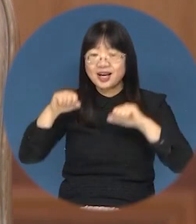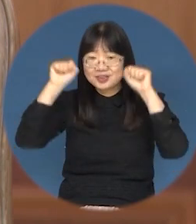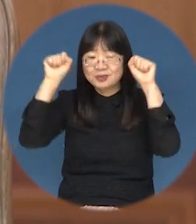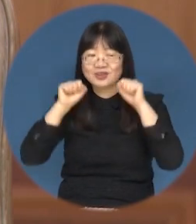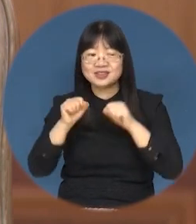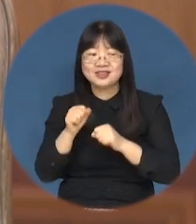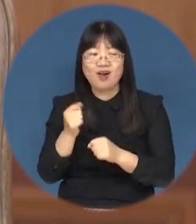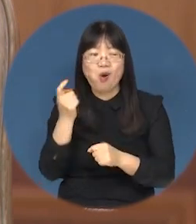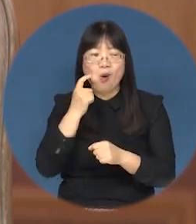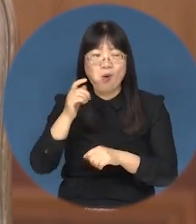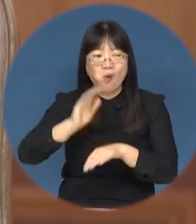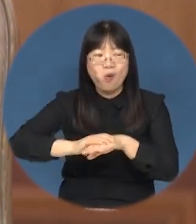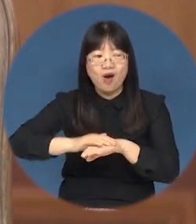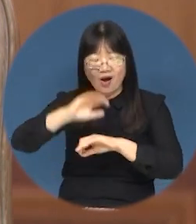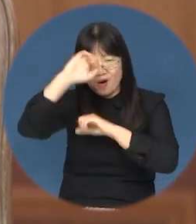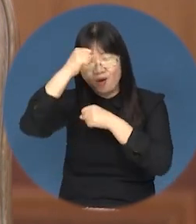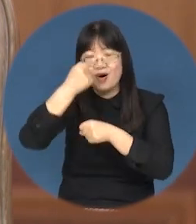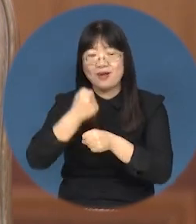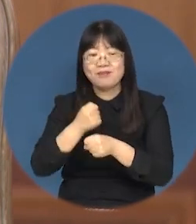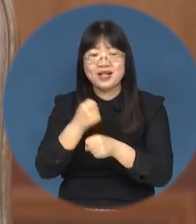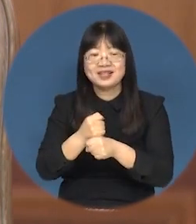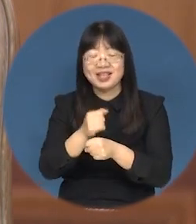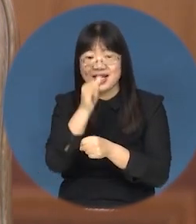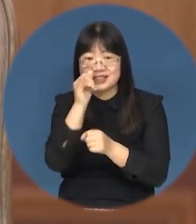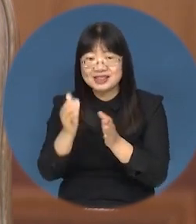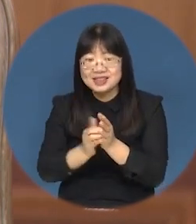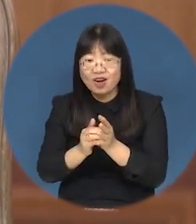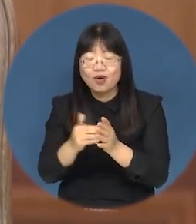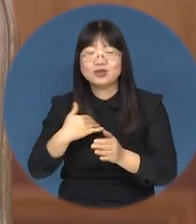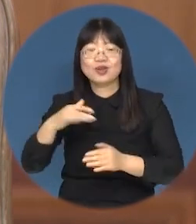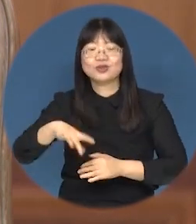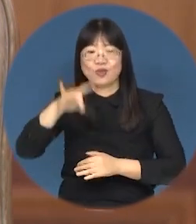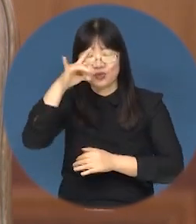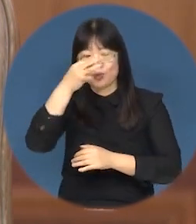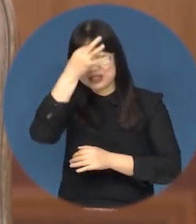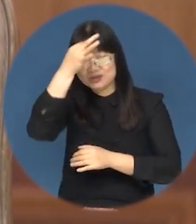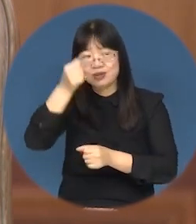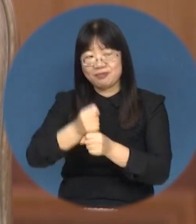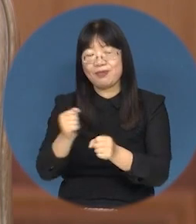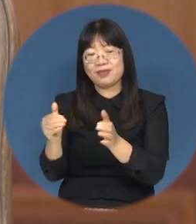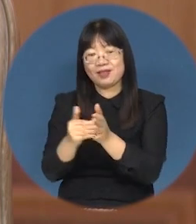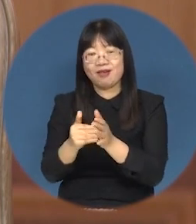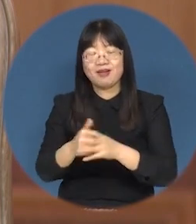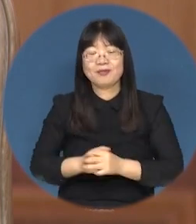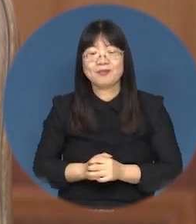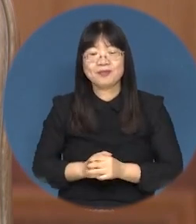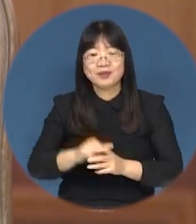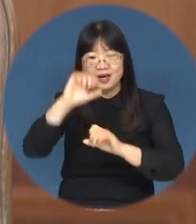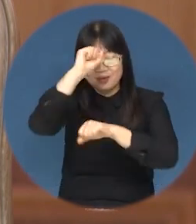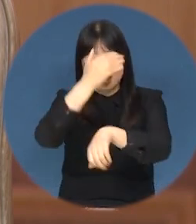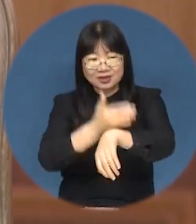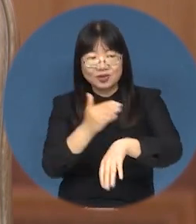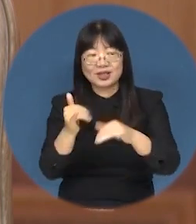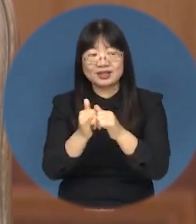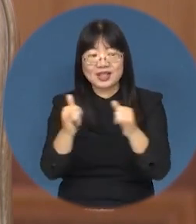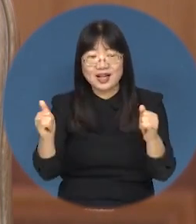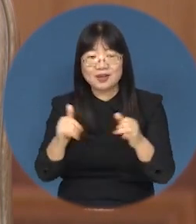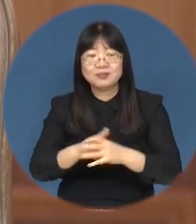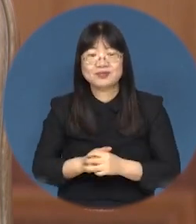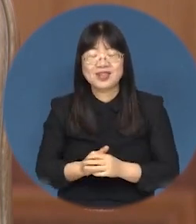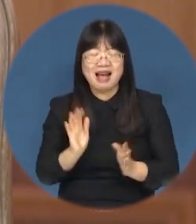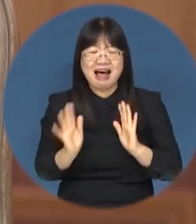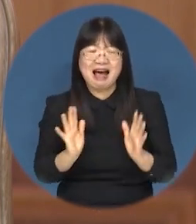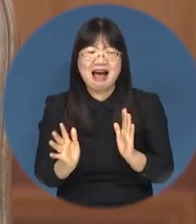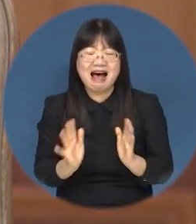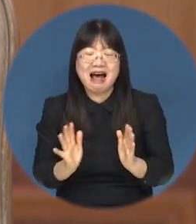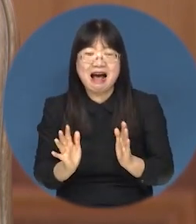의족을 개발을 했어요. 저희가 최초로 개발을 했거든요. 근데 사실 발 절단되신 분이